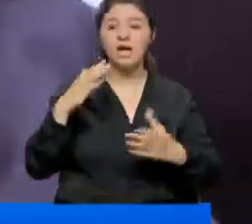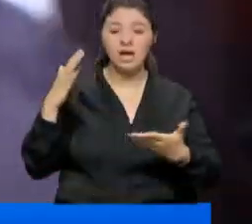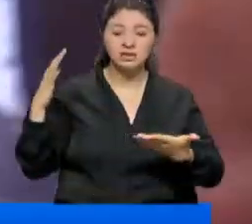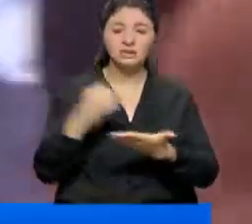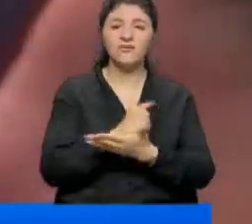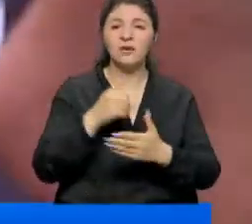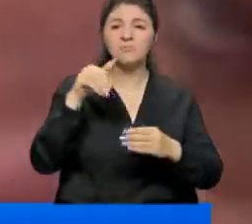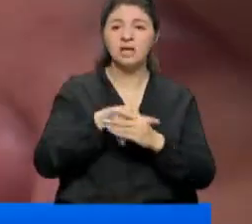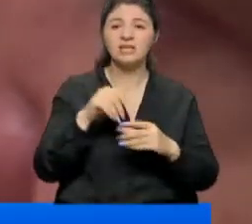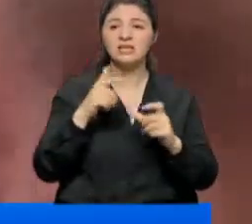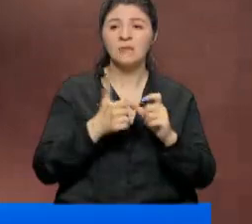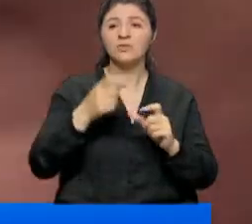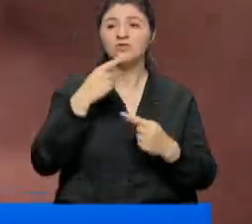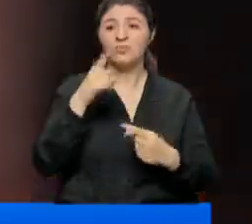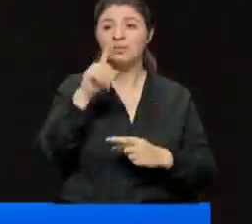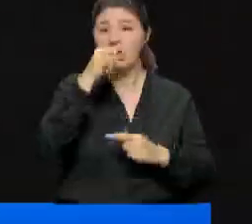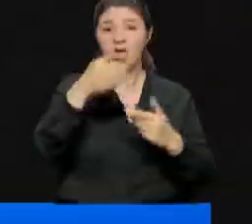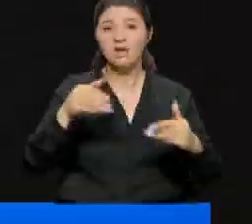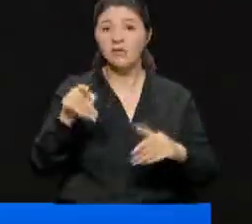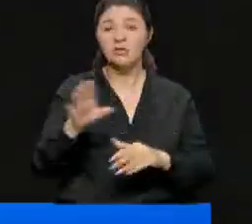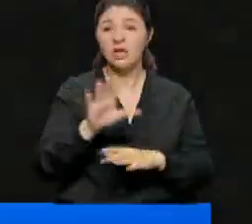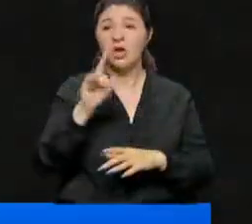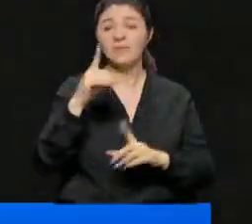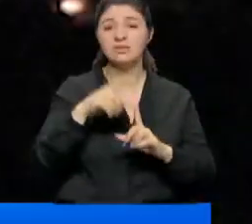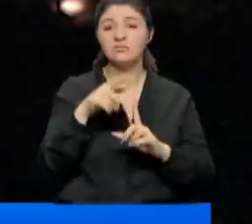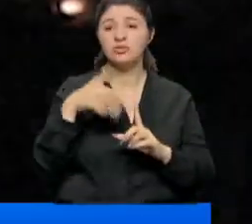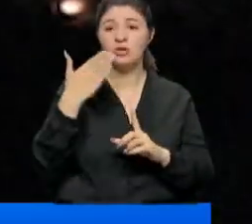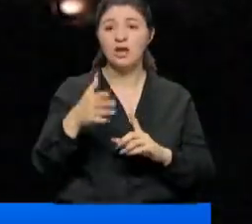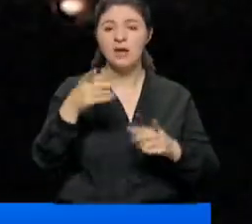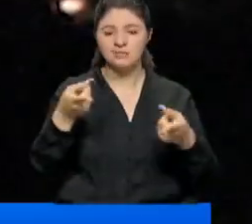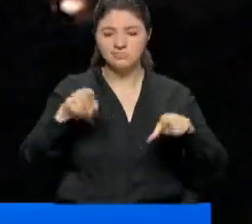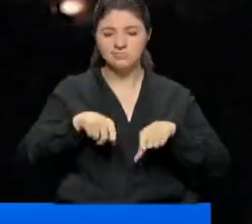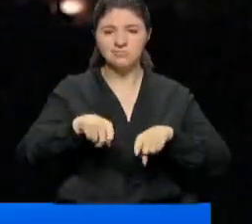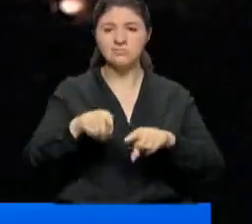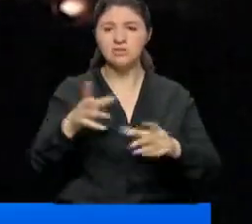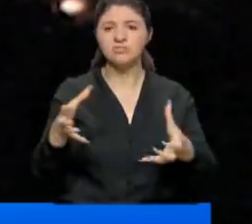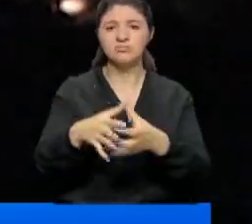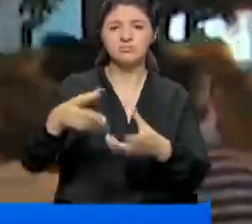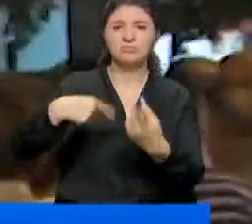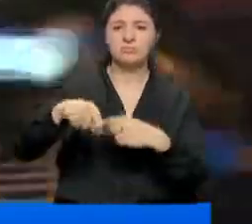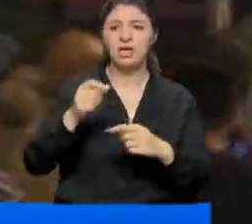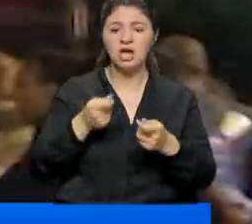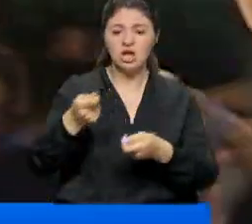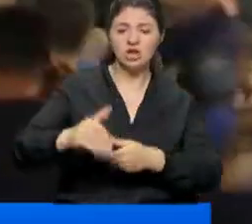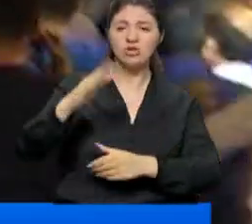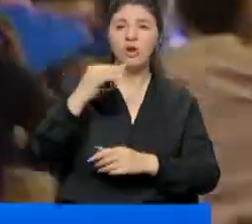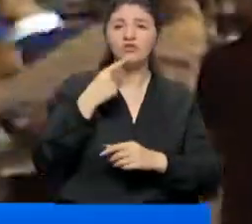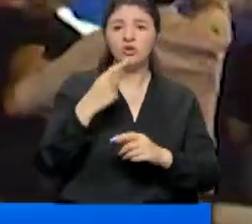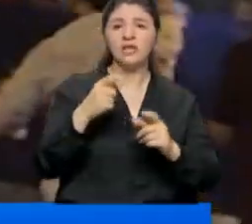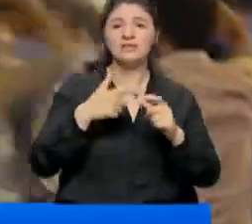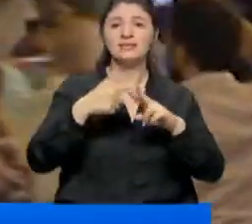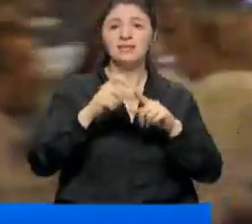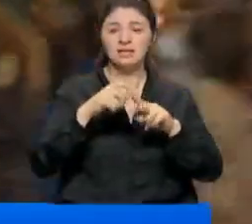Partisi genel başkanı bütün zaman iddiası bulunmasını değil 15 temmuz'dan sonra paramiliter yapılar yetiştirdiği iddiasıyla ismi gündemde olan